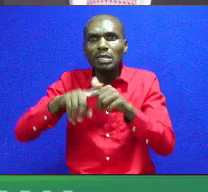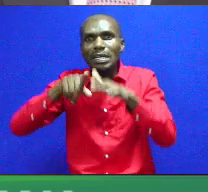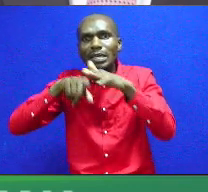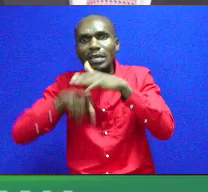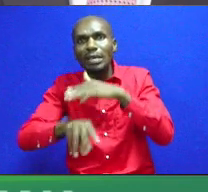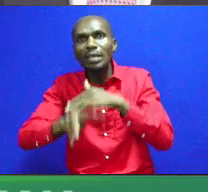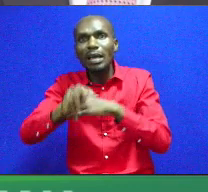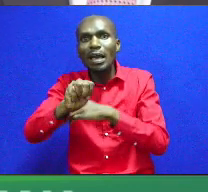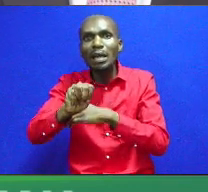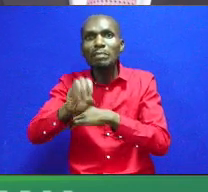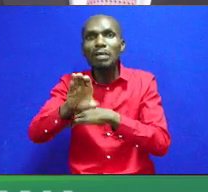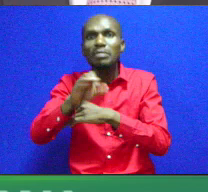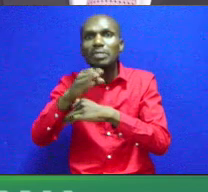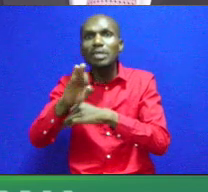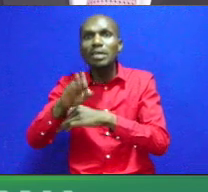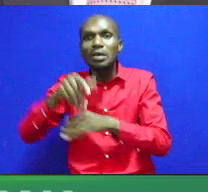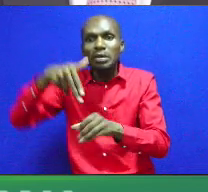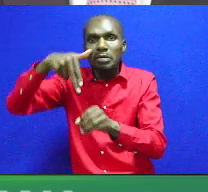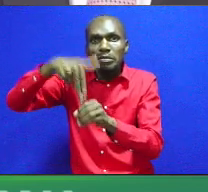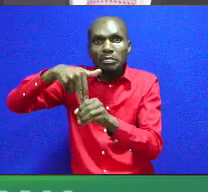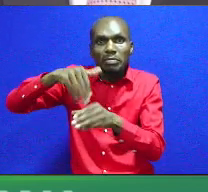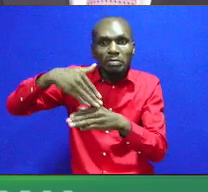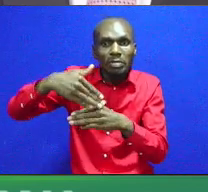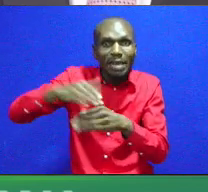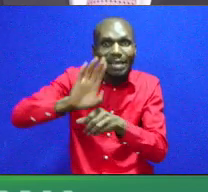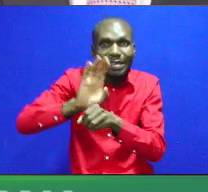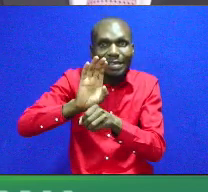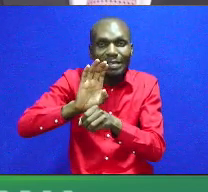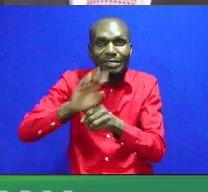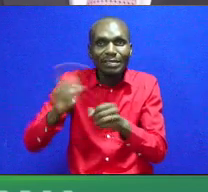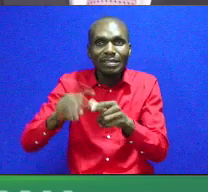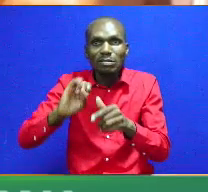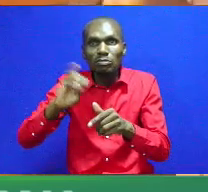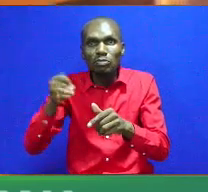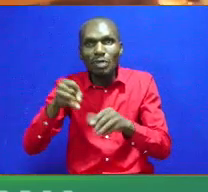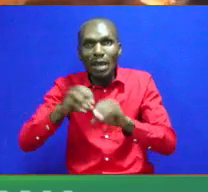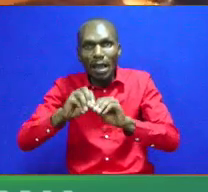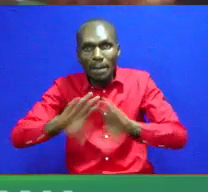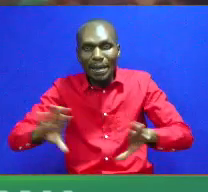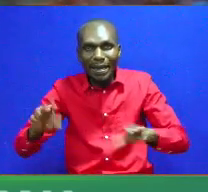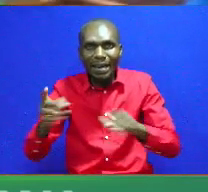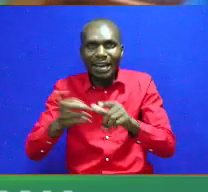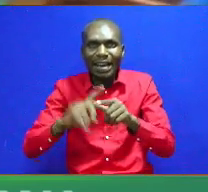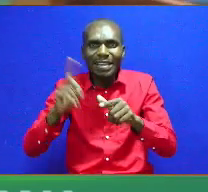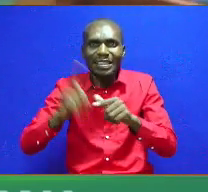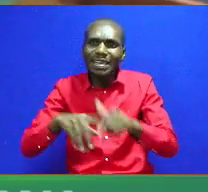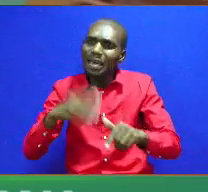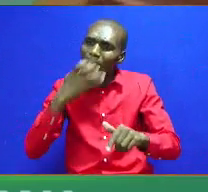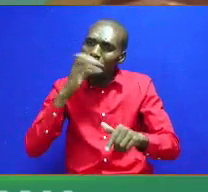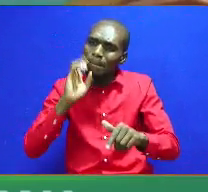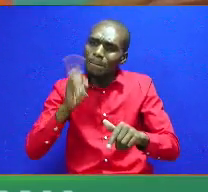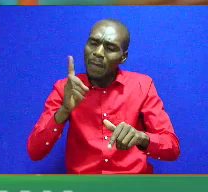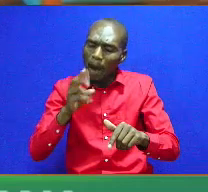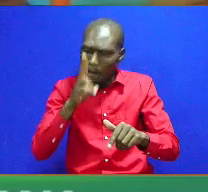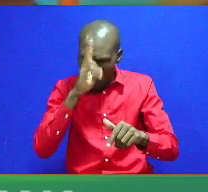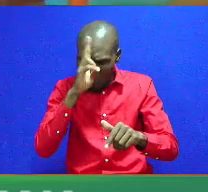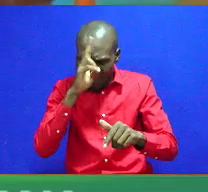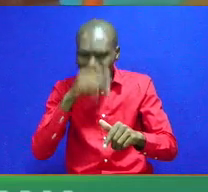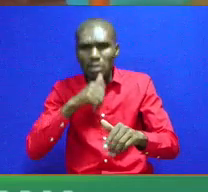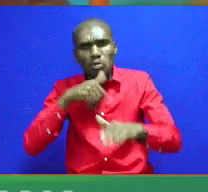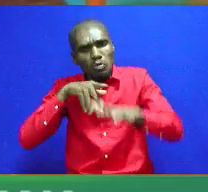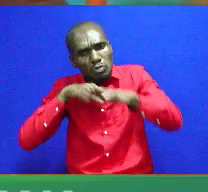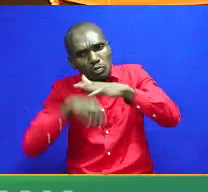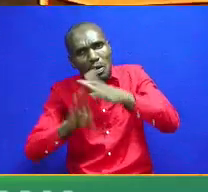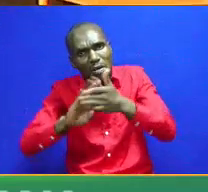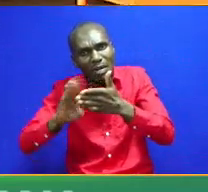MMC petrol station iran angena PH area suneka market Nigobona aba mochiri abanya nyimbo aso gutekera na subwango